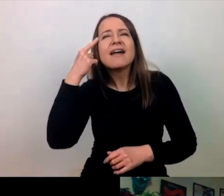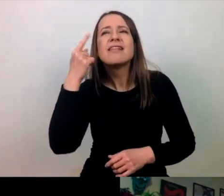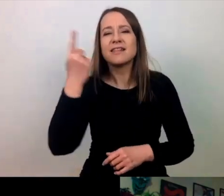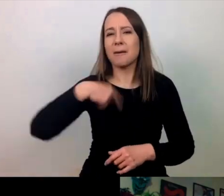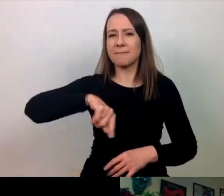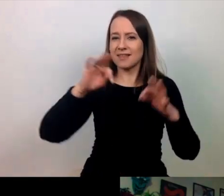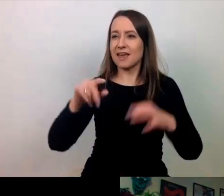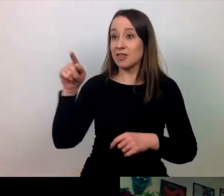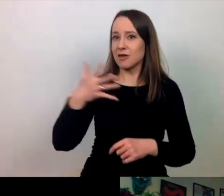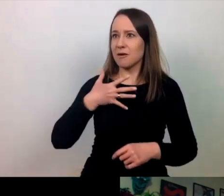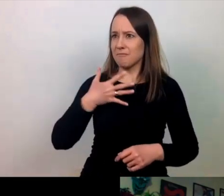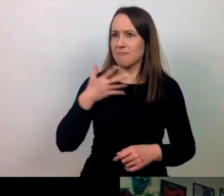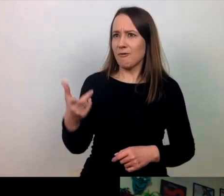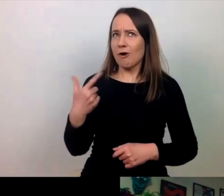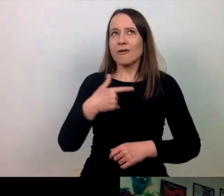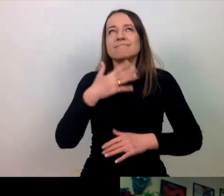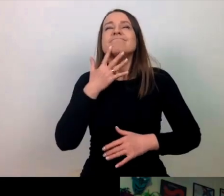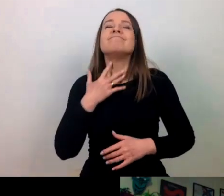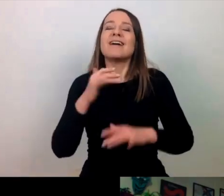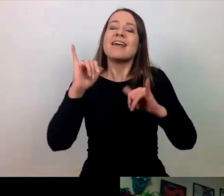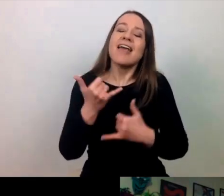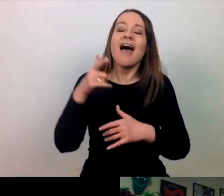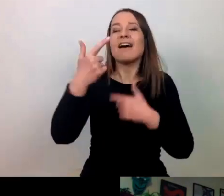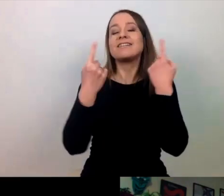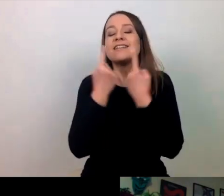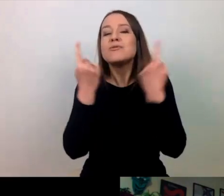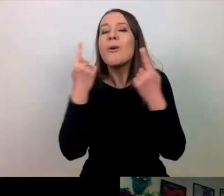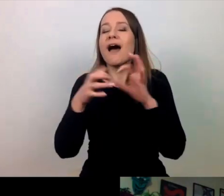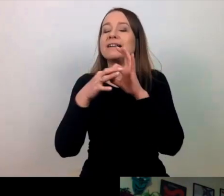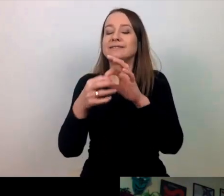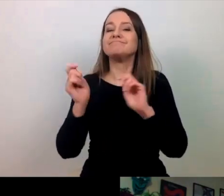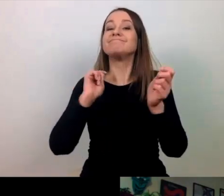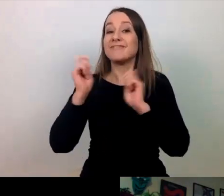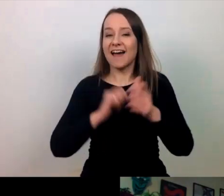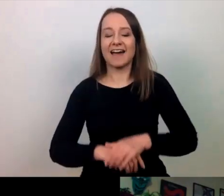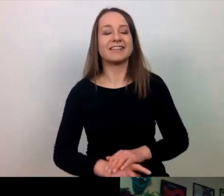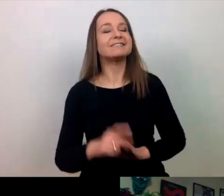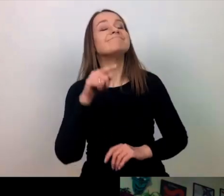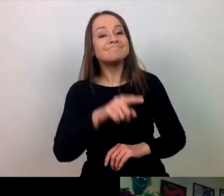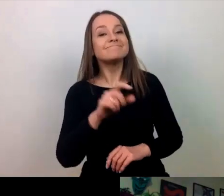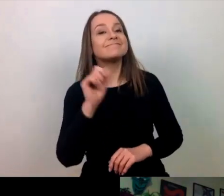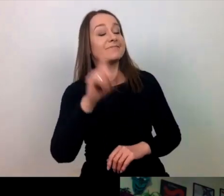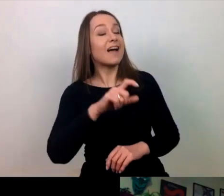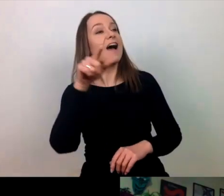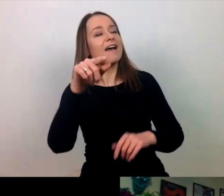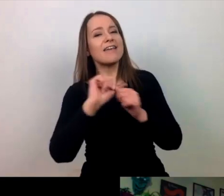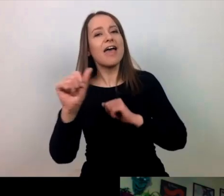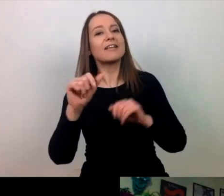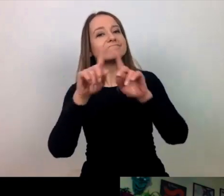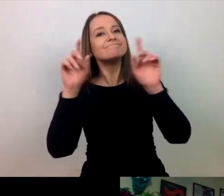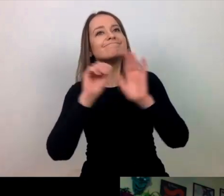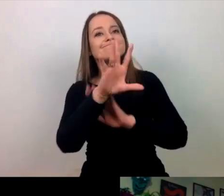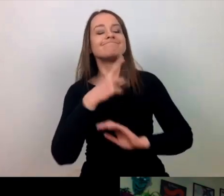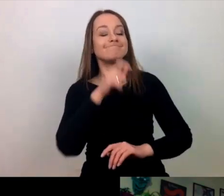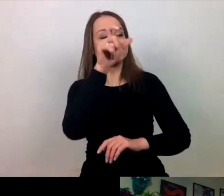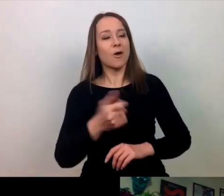ducha wakacji, kiedy oglądałaś te włoskie wakacje? Tak, jest tam scena, w której główny bohater po pierwszej nocy spędzonej